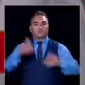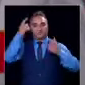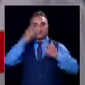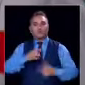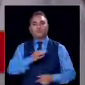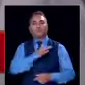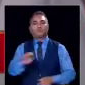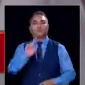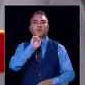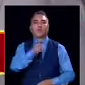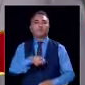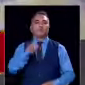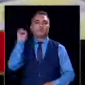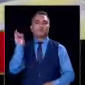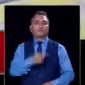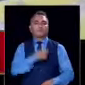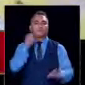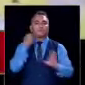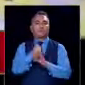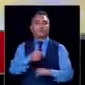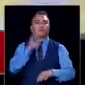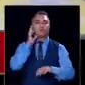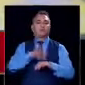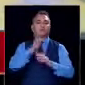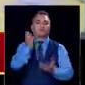yeğen hastanelik oldu.